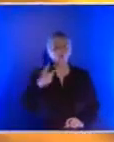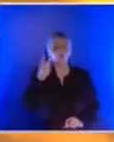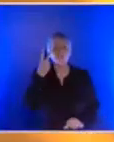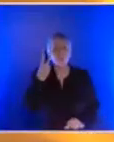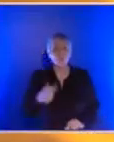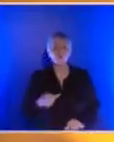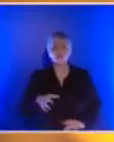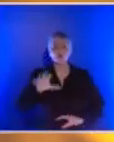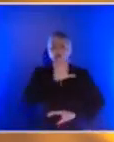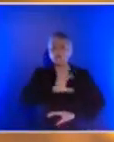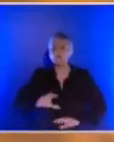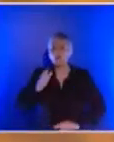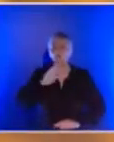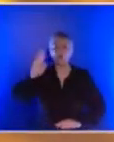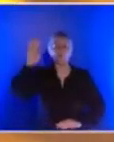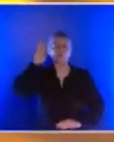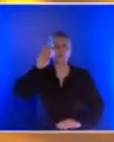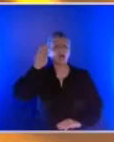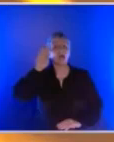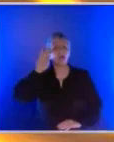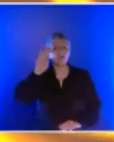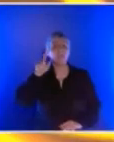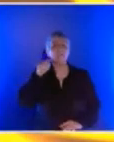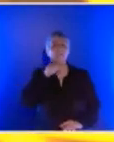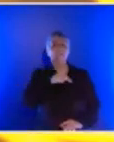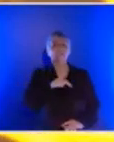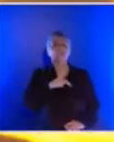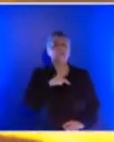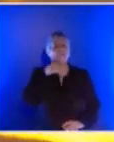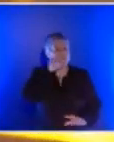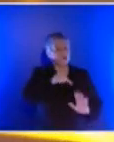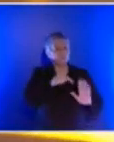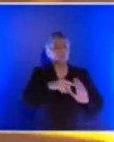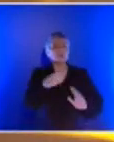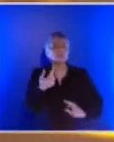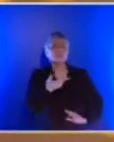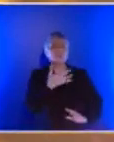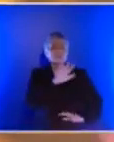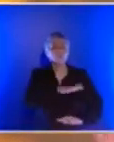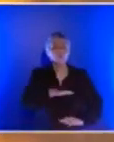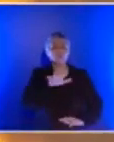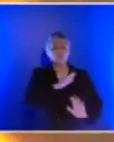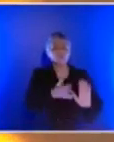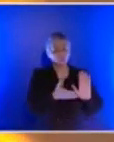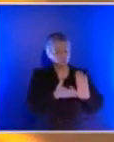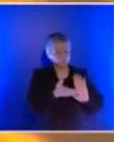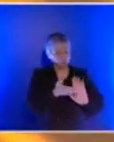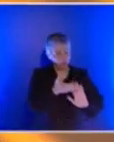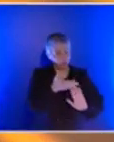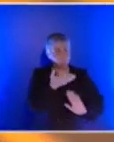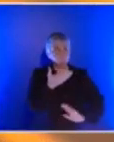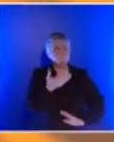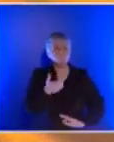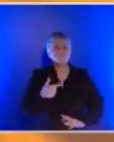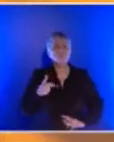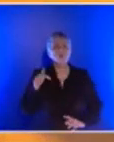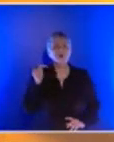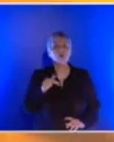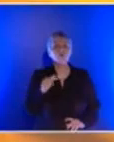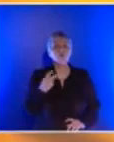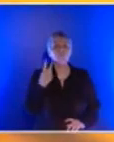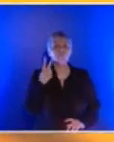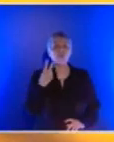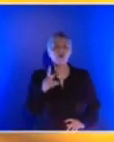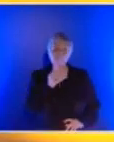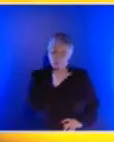στην Ευρώπη, στην Αμερική και στις ανερχόμενες οικονομίες, είναι η διεύρυνση των κοινωνικών